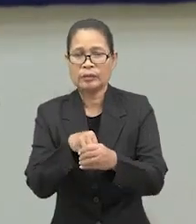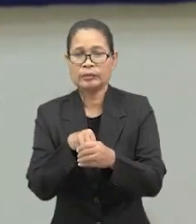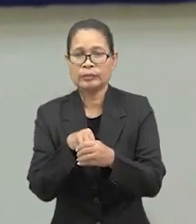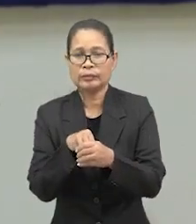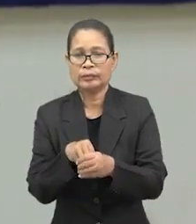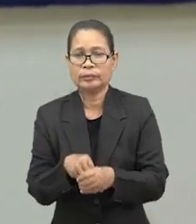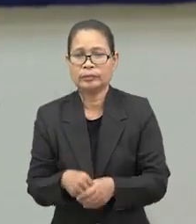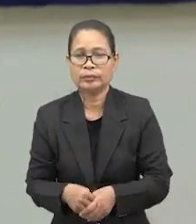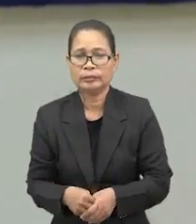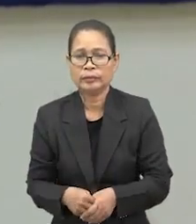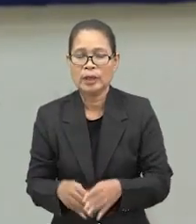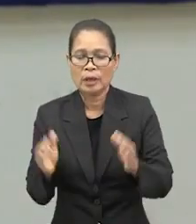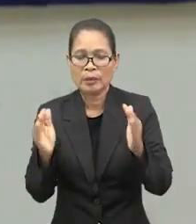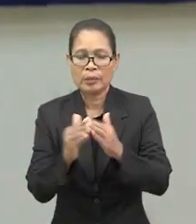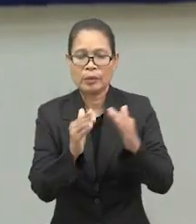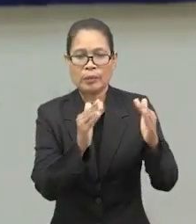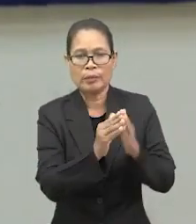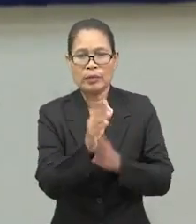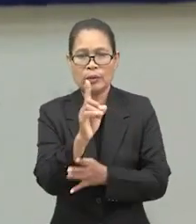nông